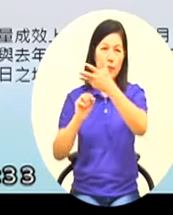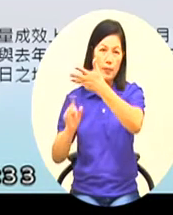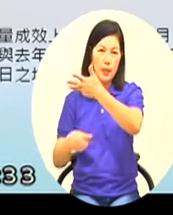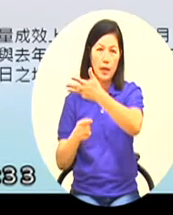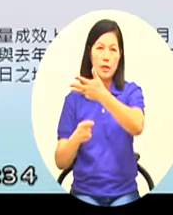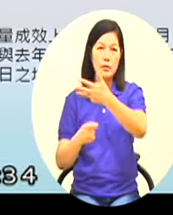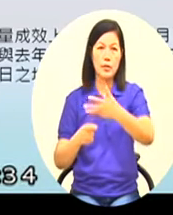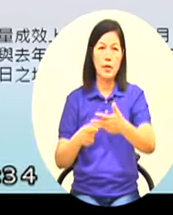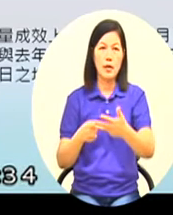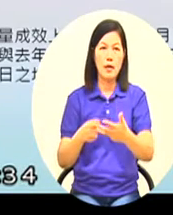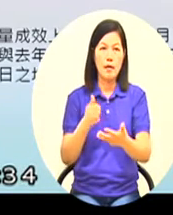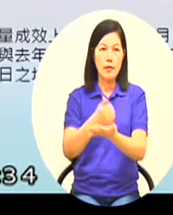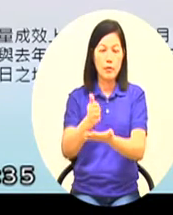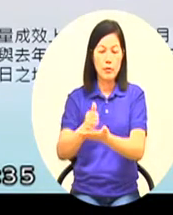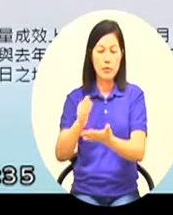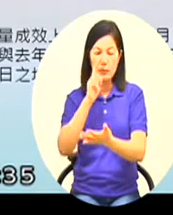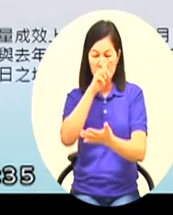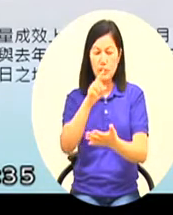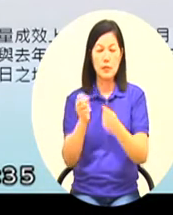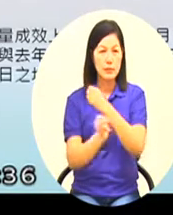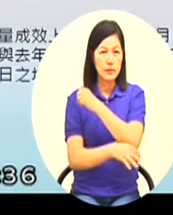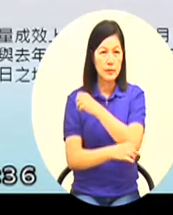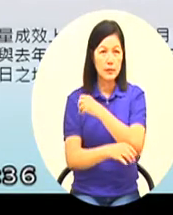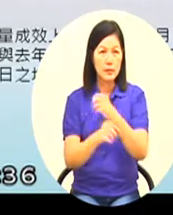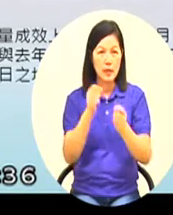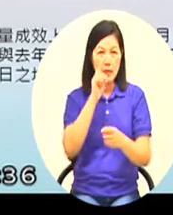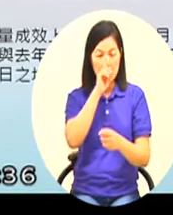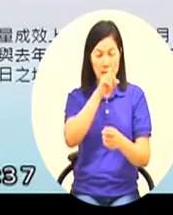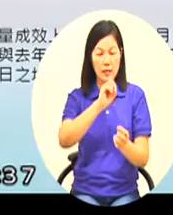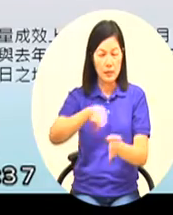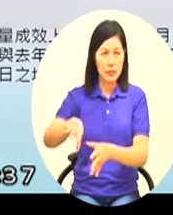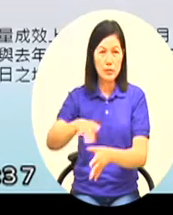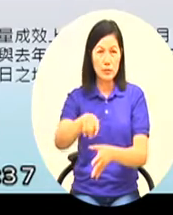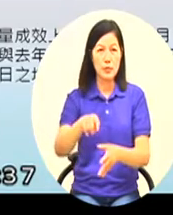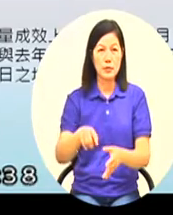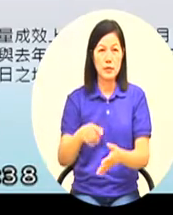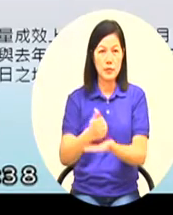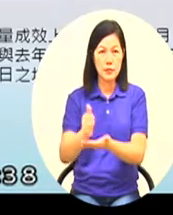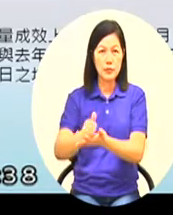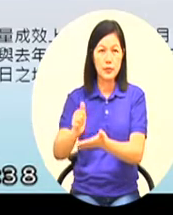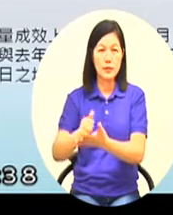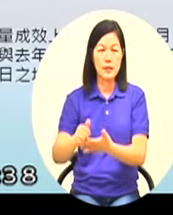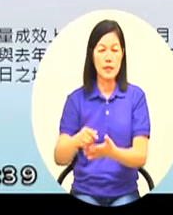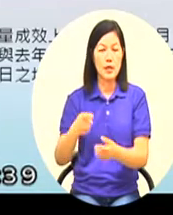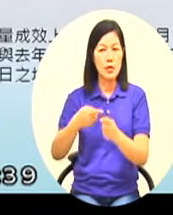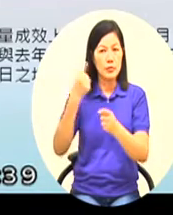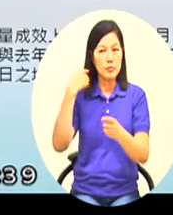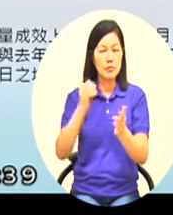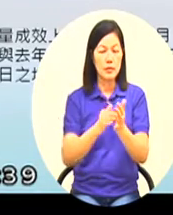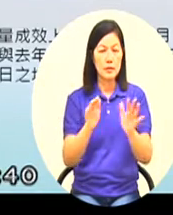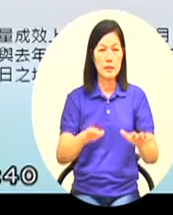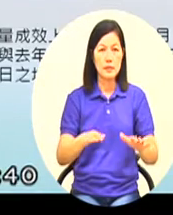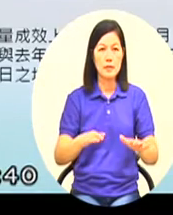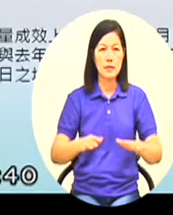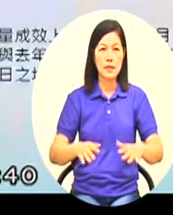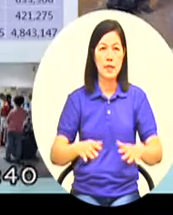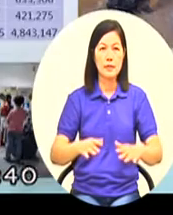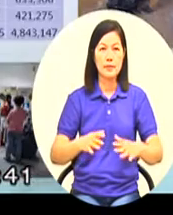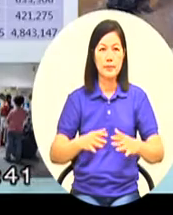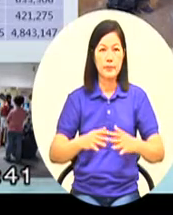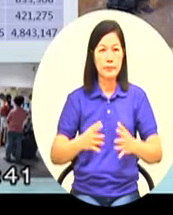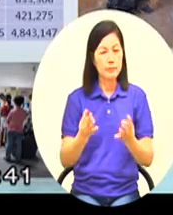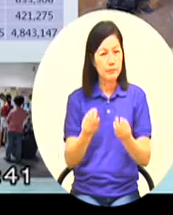清运量、垃圾的清运量等等，跟去年大概都维持一个很稳定的一个数据。